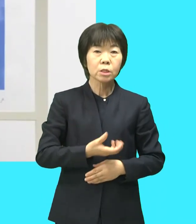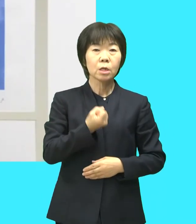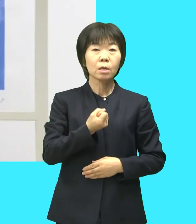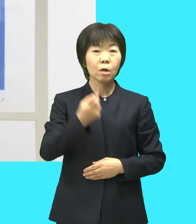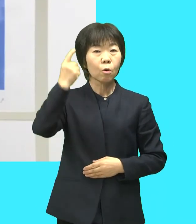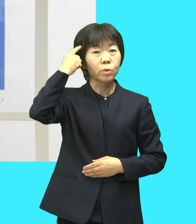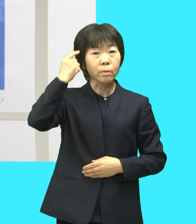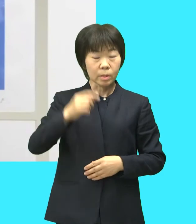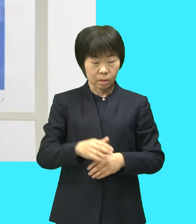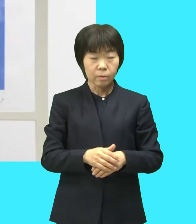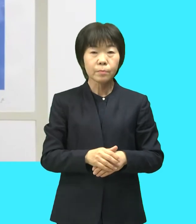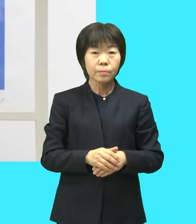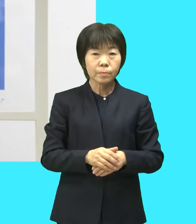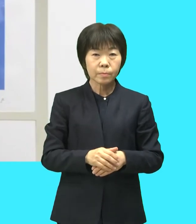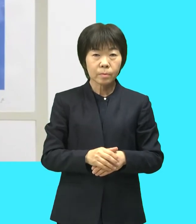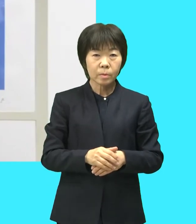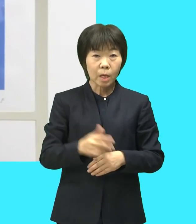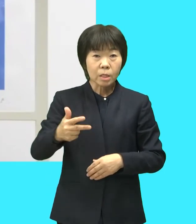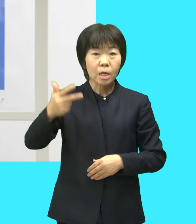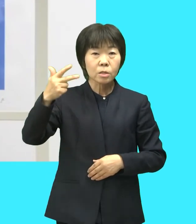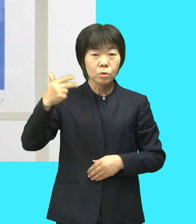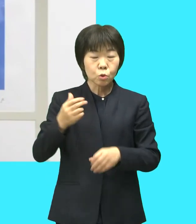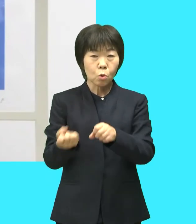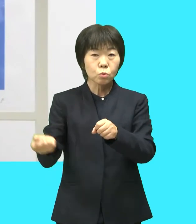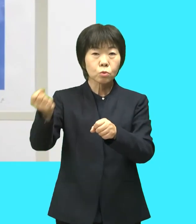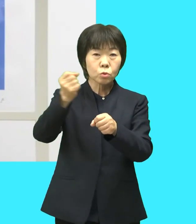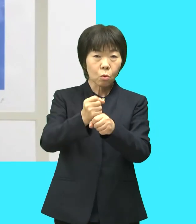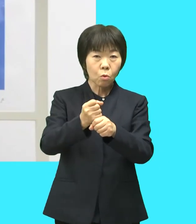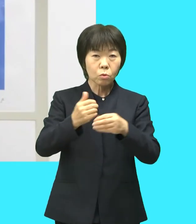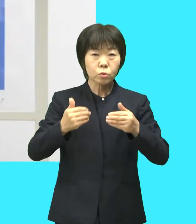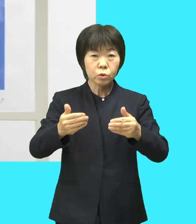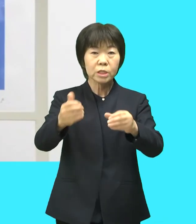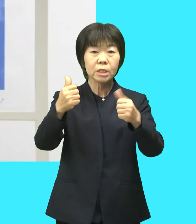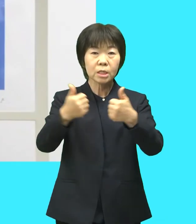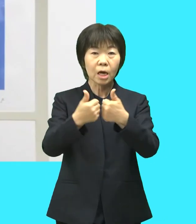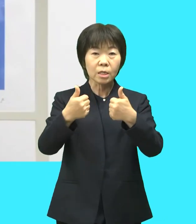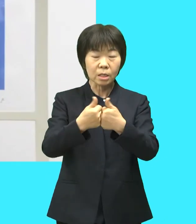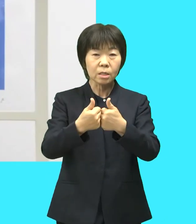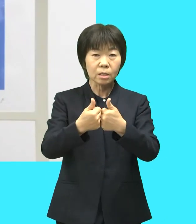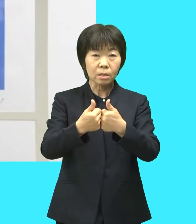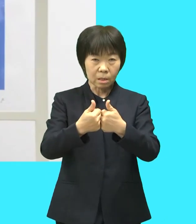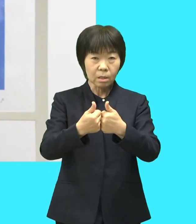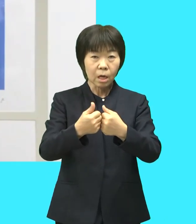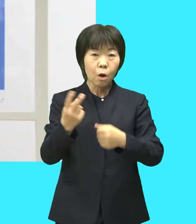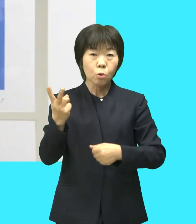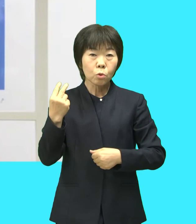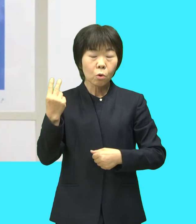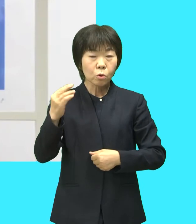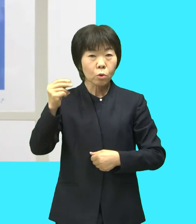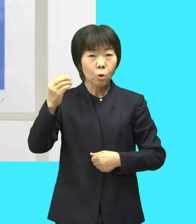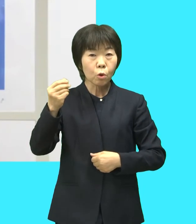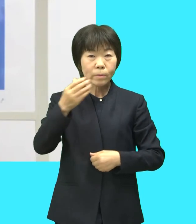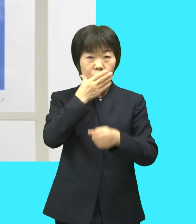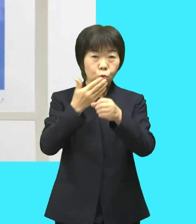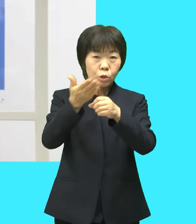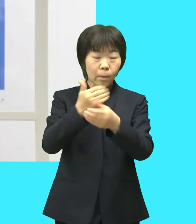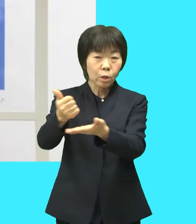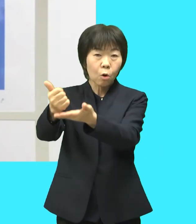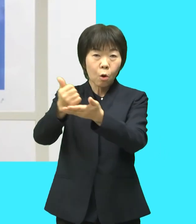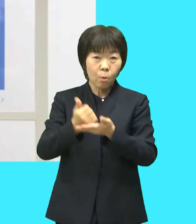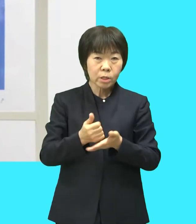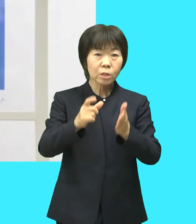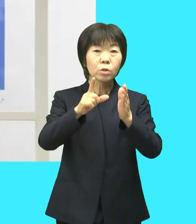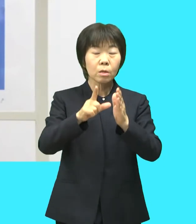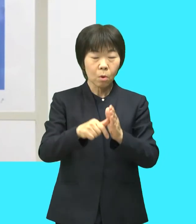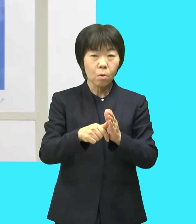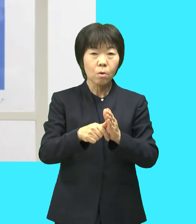ております。また先週の復興推進会議、さらに一昨日土曜日に福島を訪問された